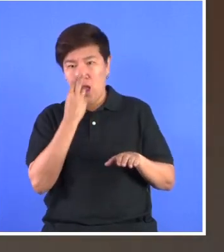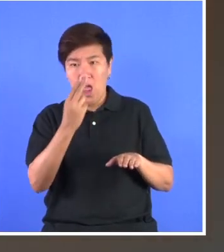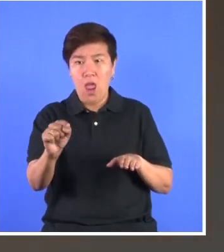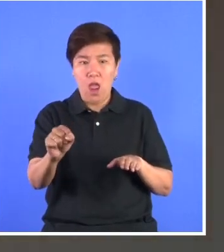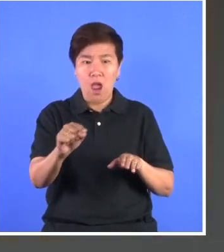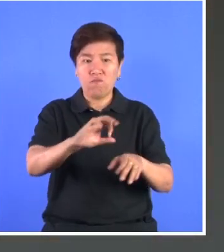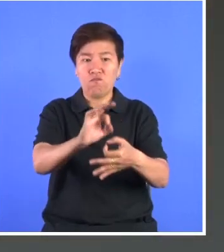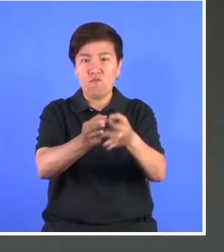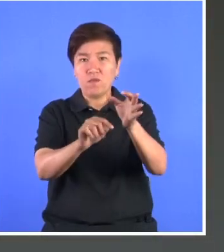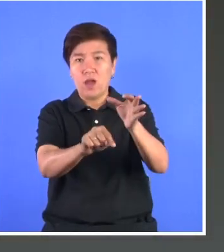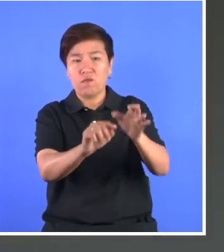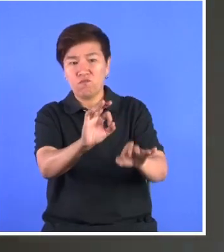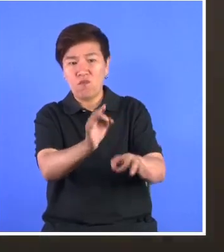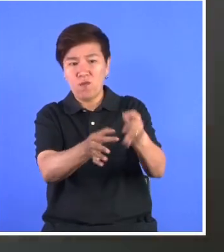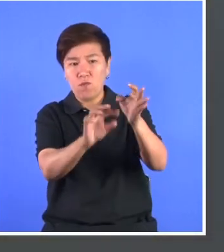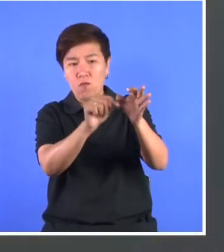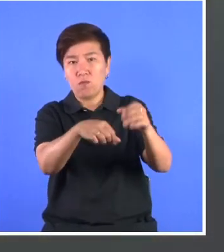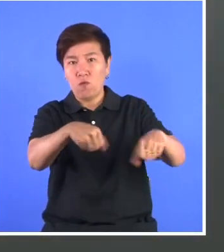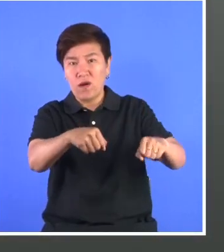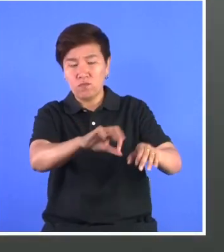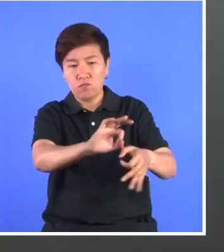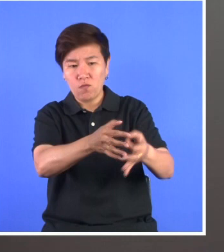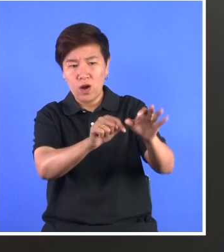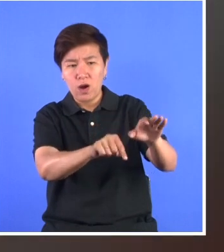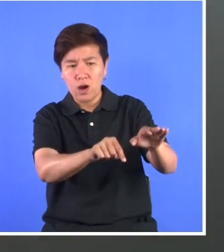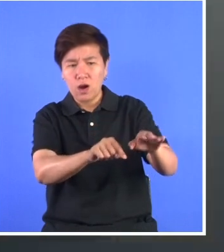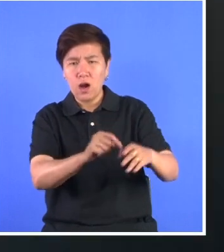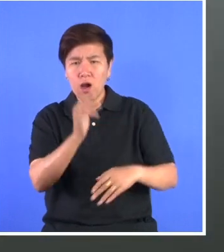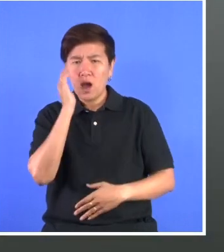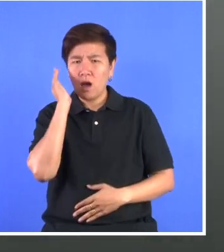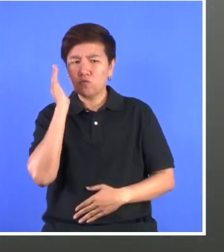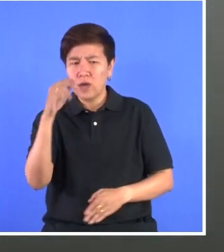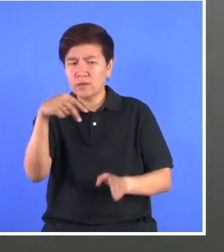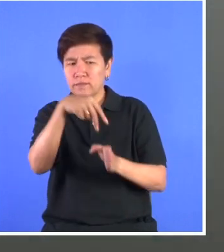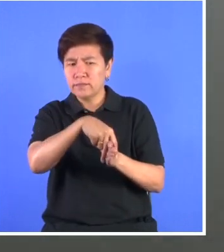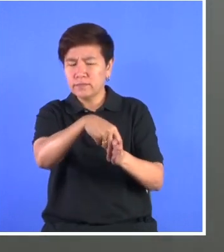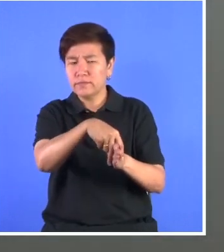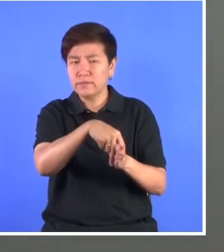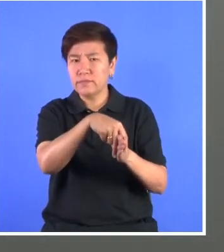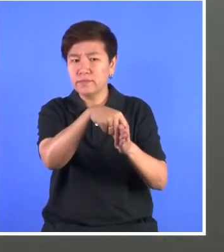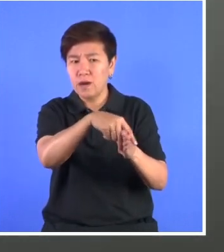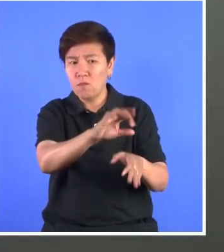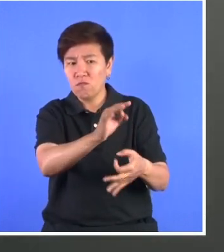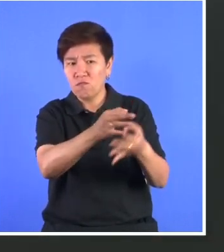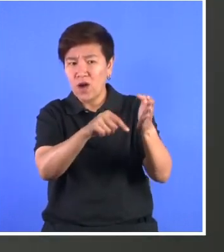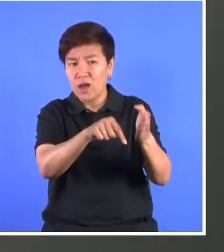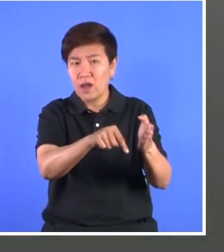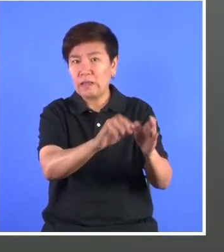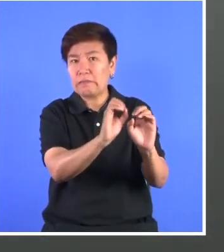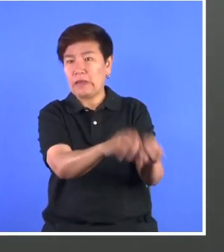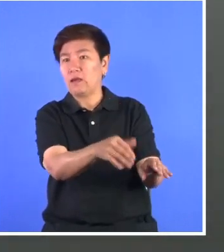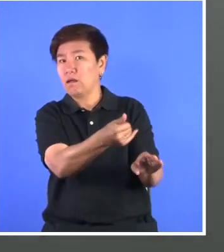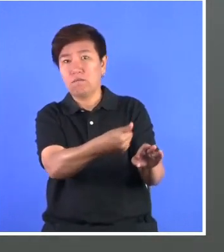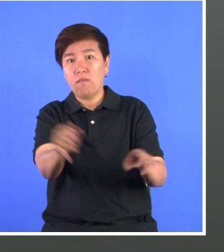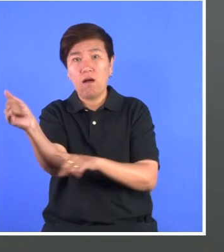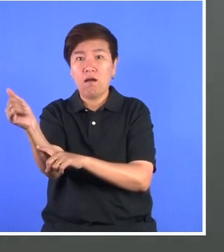แล้วก็เจอว่าไฟไหม้อย่างรุนแรงถามชาวบ้านบอกมีผู้ชายคนนึงขี่มาแล้วหลังจากนั้นพอไฟไหม้เขาก็จอดทิ้งเลยแล้วเ